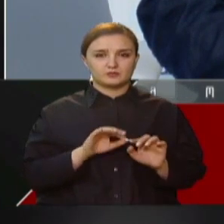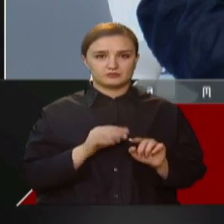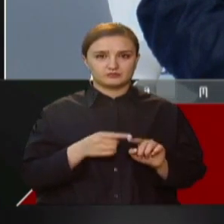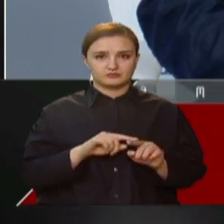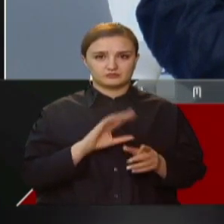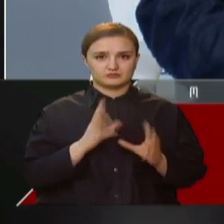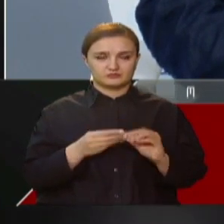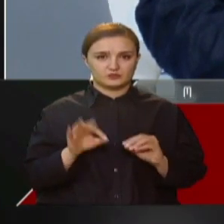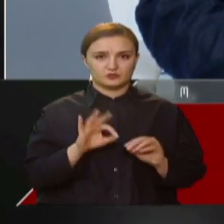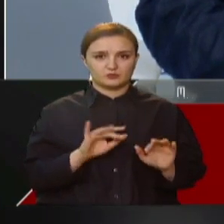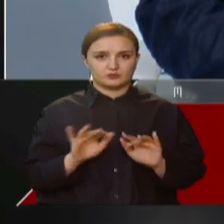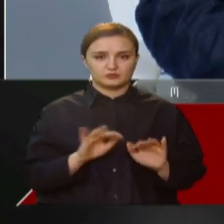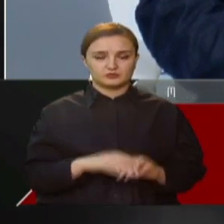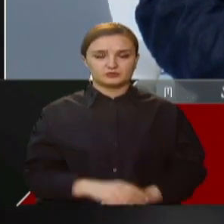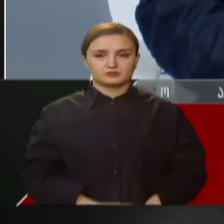პროცესს?